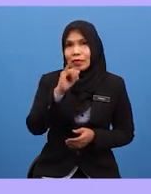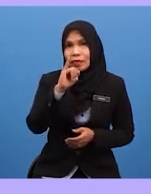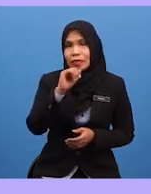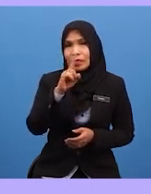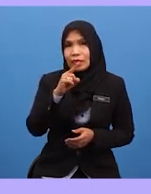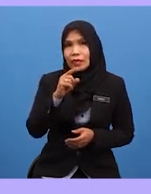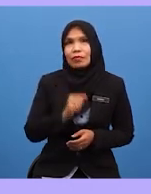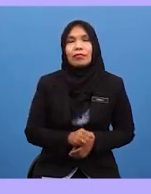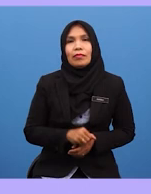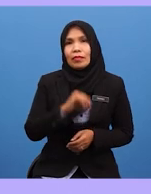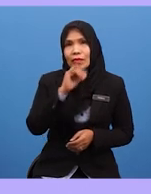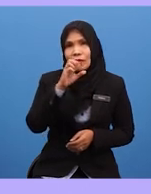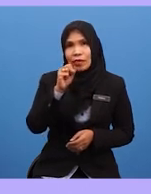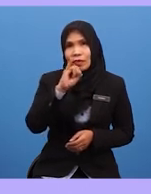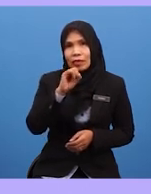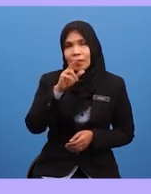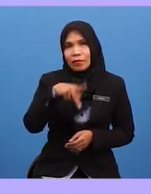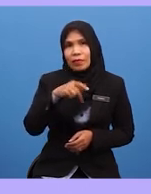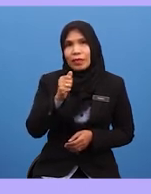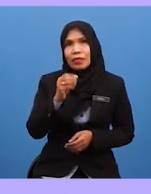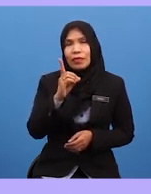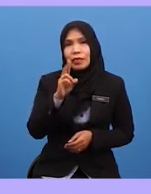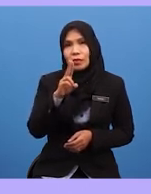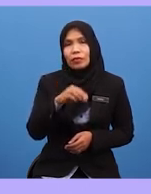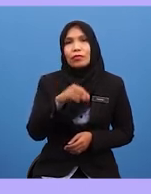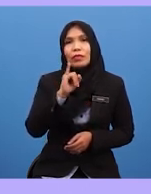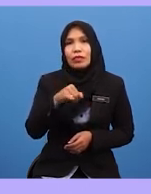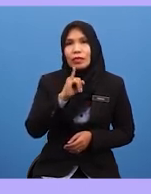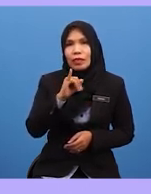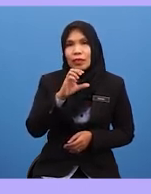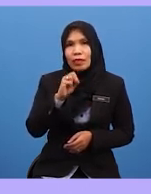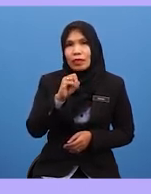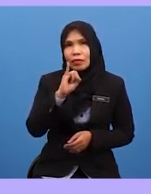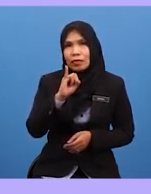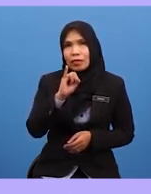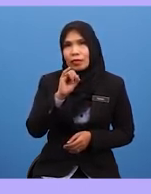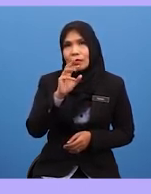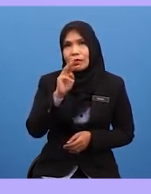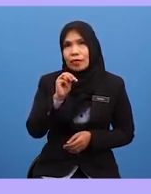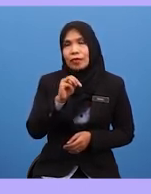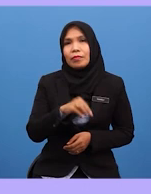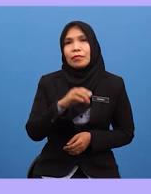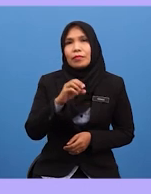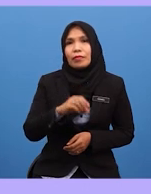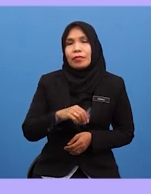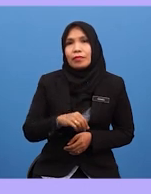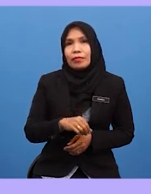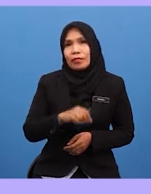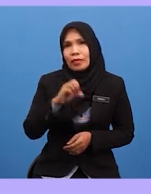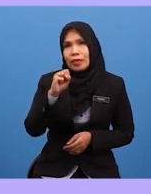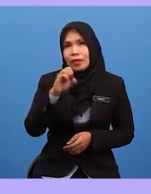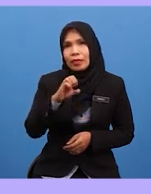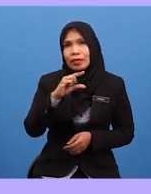isi padu, jisim segar dan juga jisim kering dalam